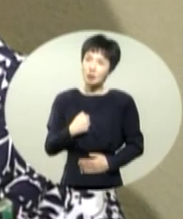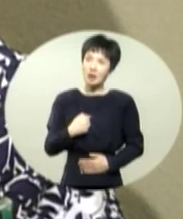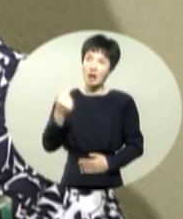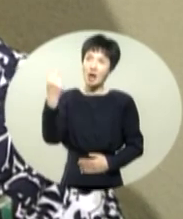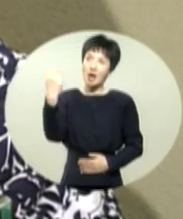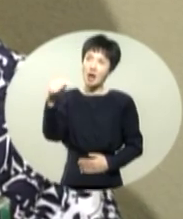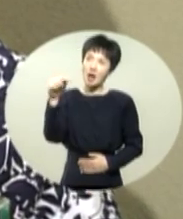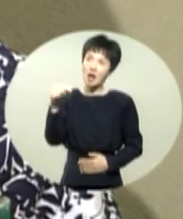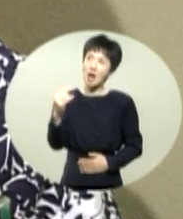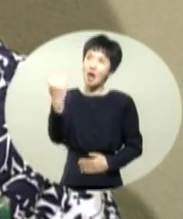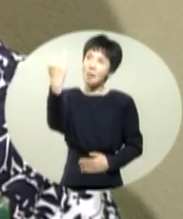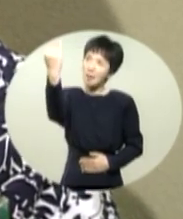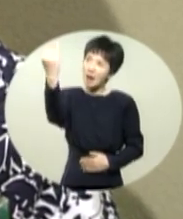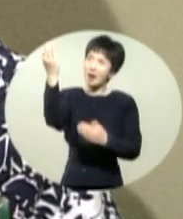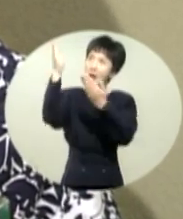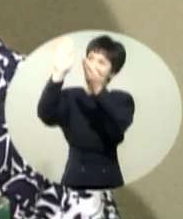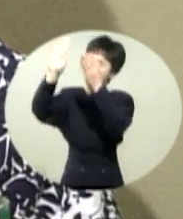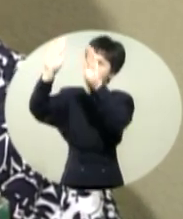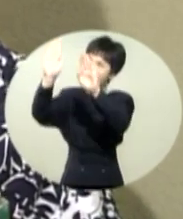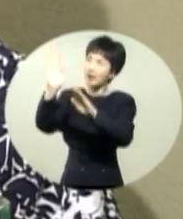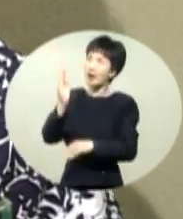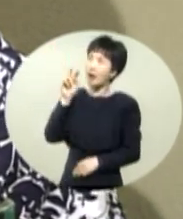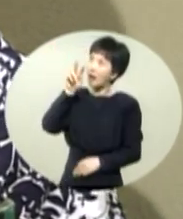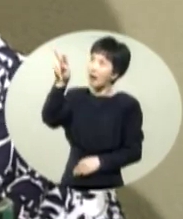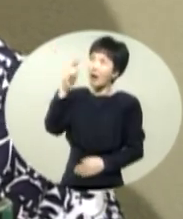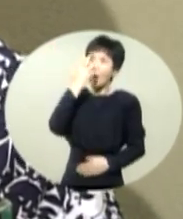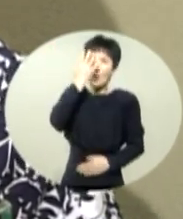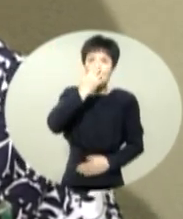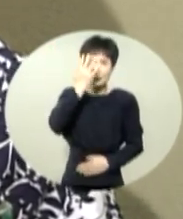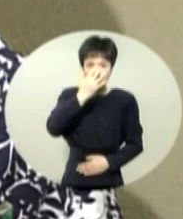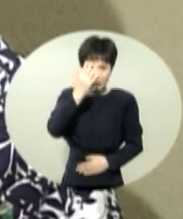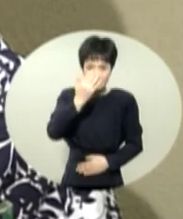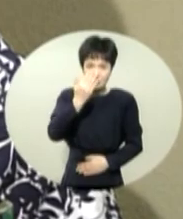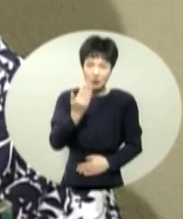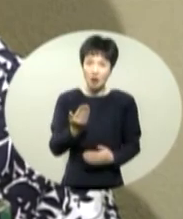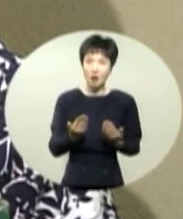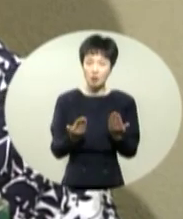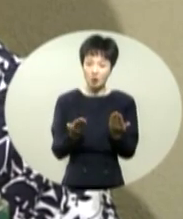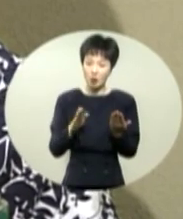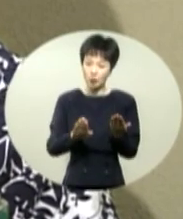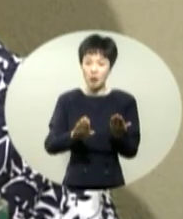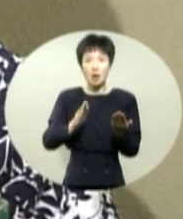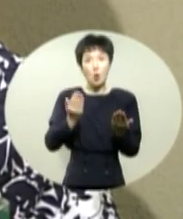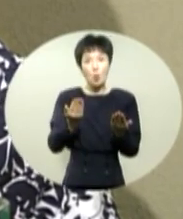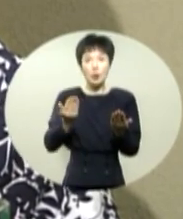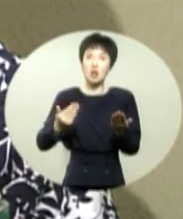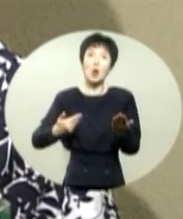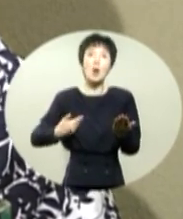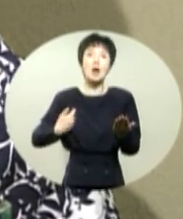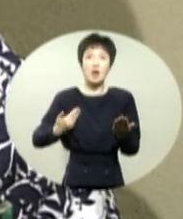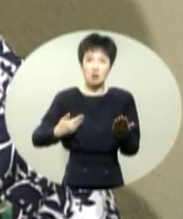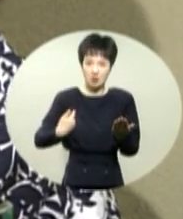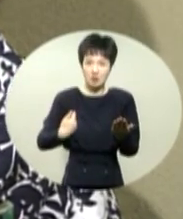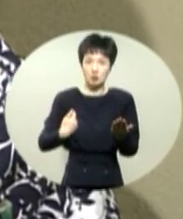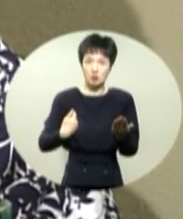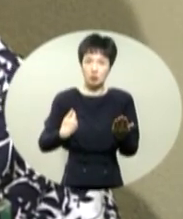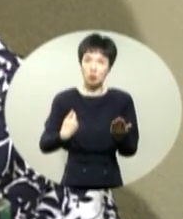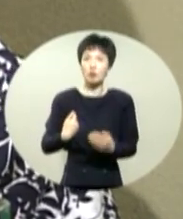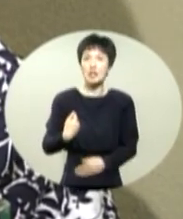よ。見えないの。先生の手がね、裏だか表だか分かんないの。その時に